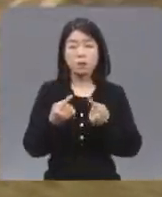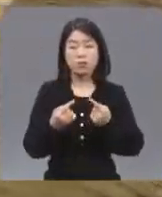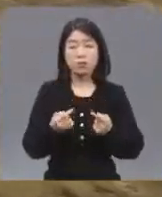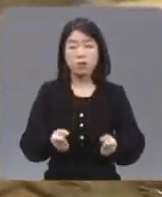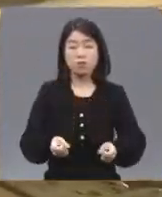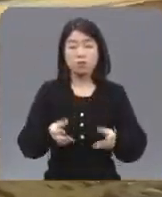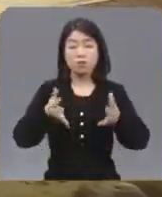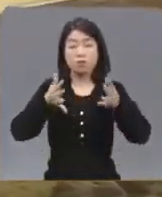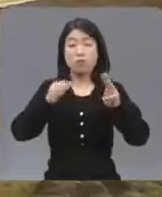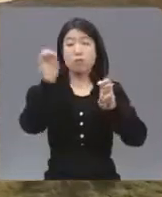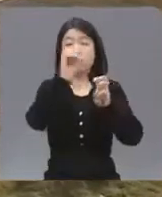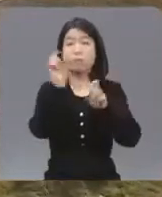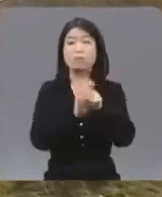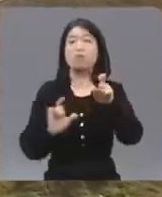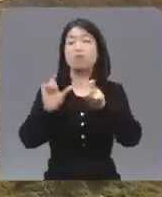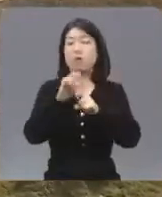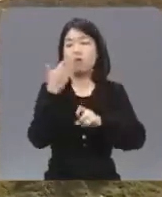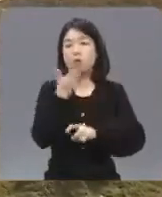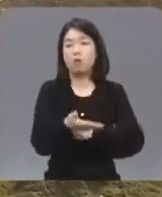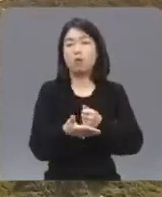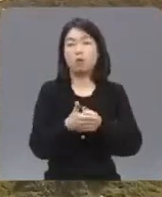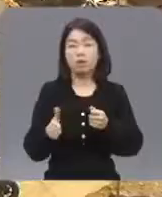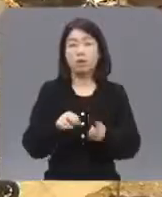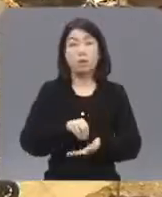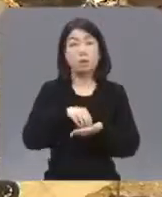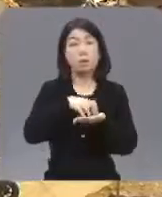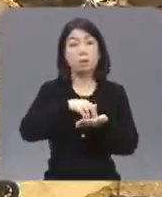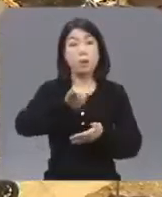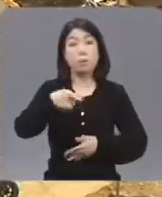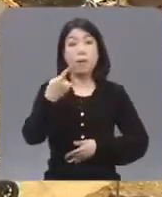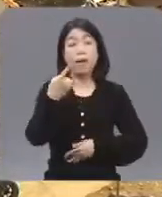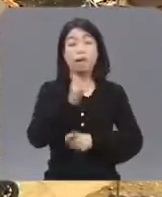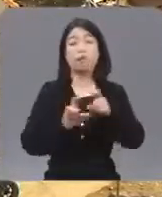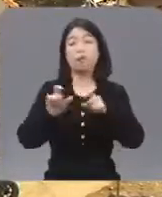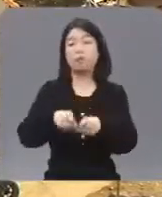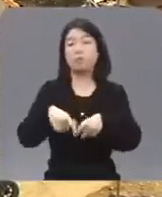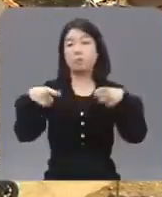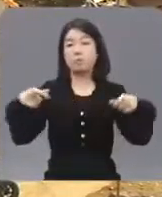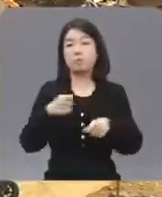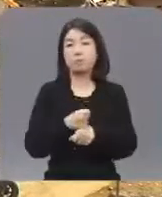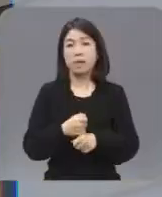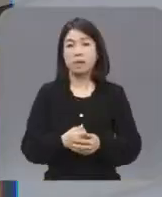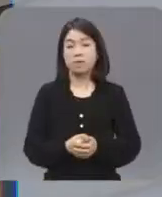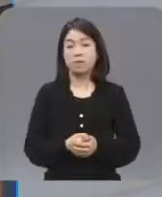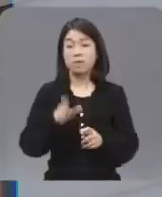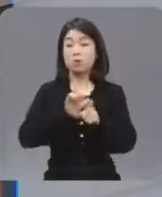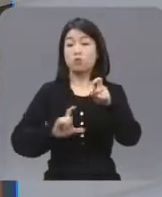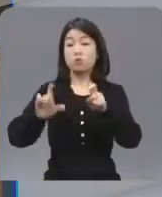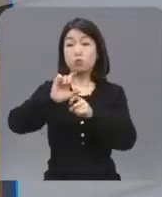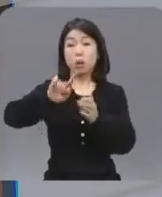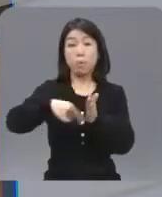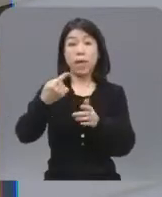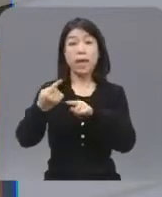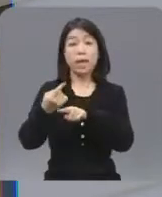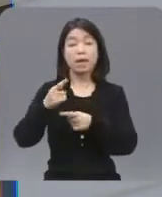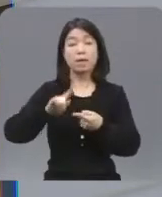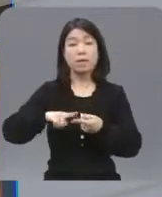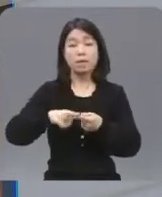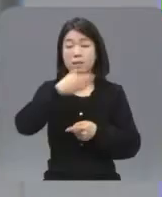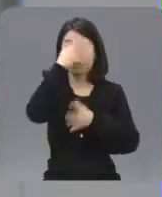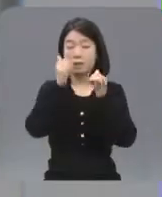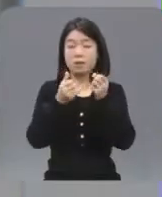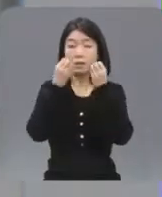용적률이 30% 높아지면서 입주 세대가 100세대 더 늘었습니다. 추가로 늘어난 100세대는